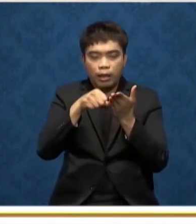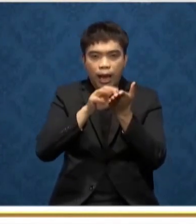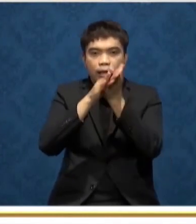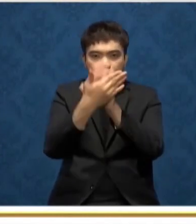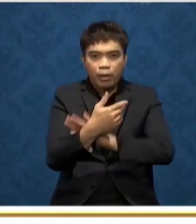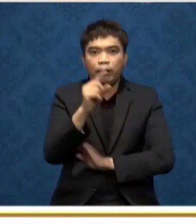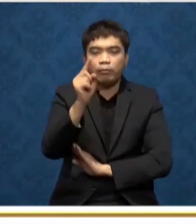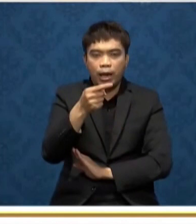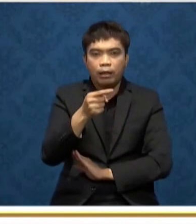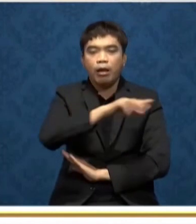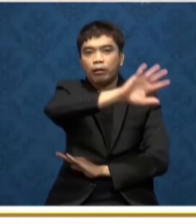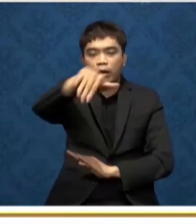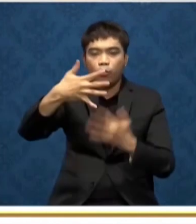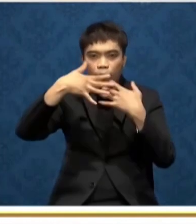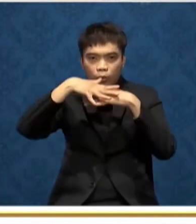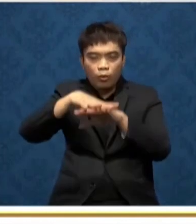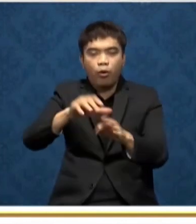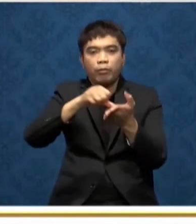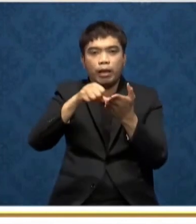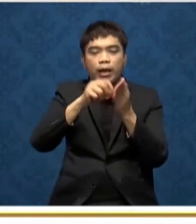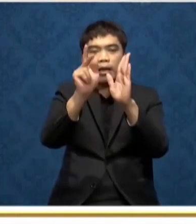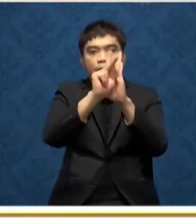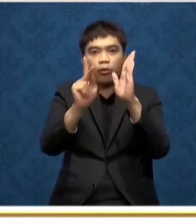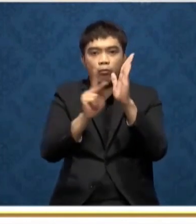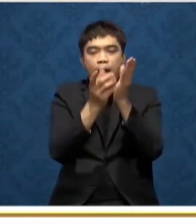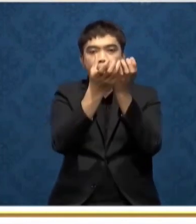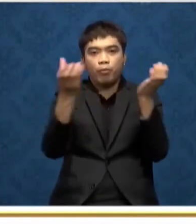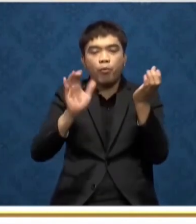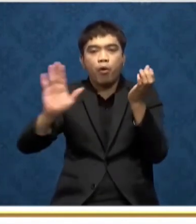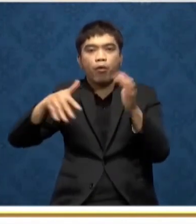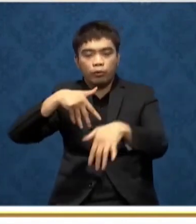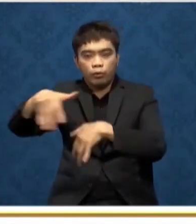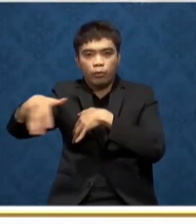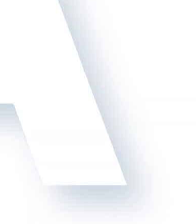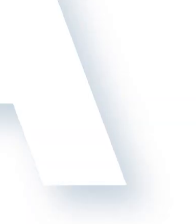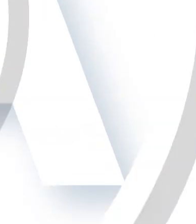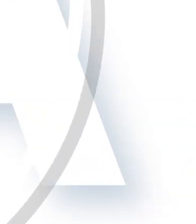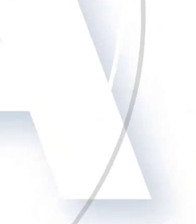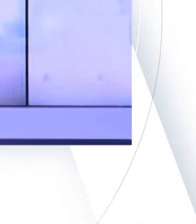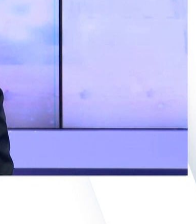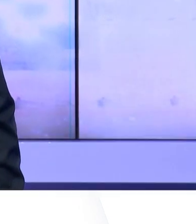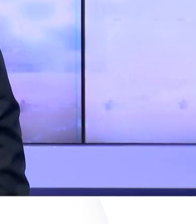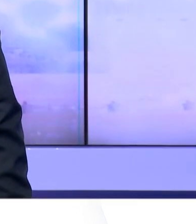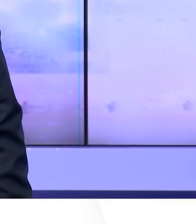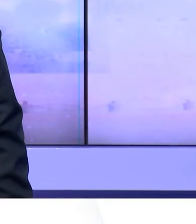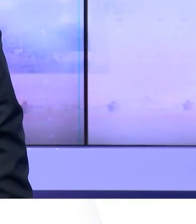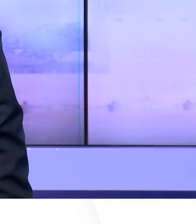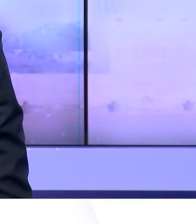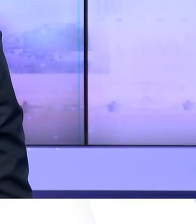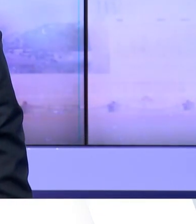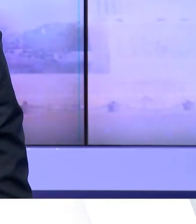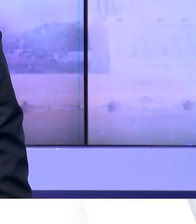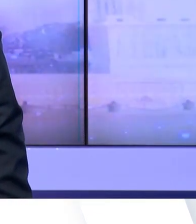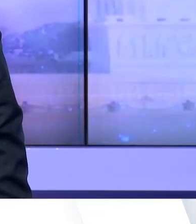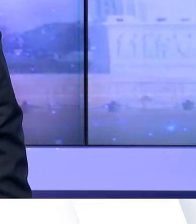เร่มต้นให่ด้การร่มการสถาปนะรัสธมานูลฉบับ ประชาชน คะ ขบคุครับดูคิจบแล้ว อยาลมกดตด